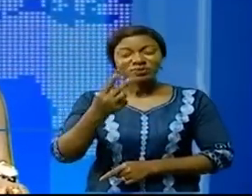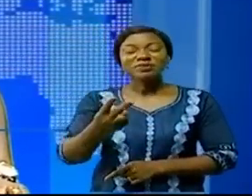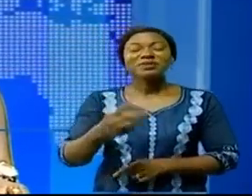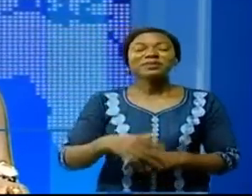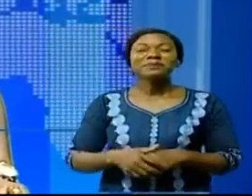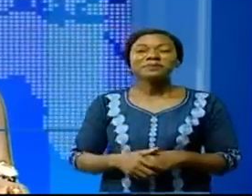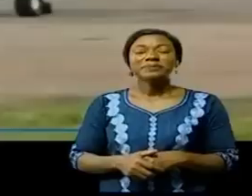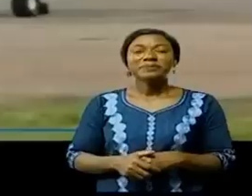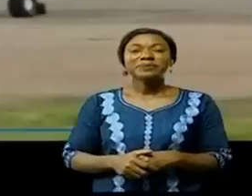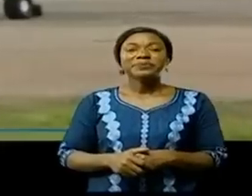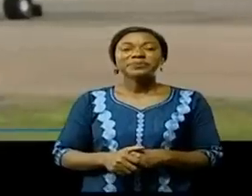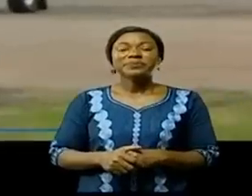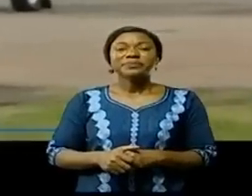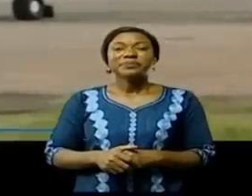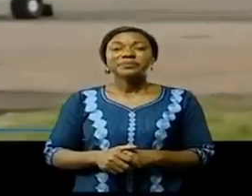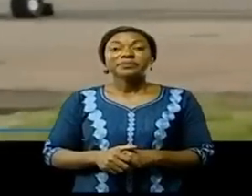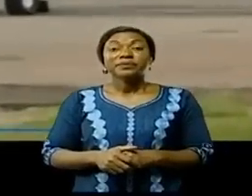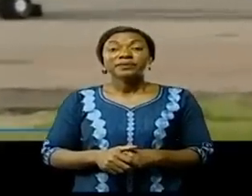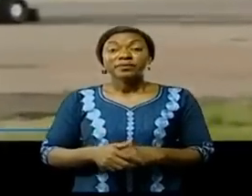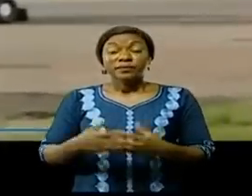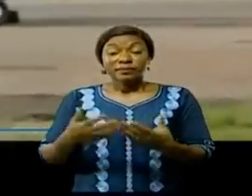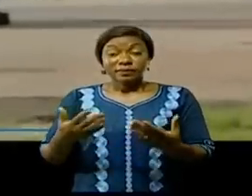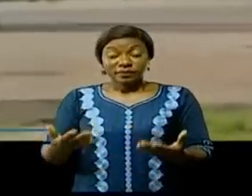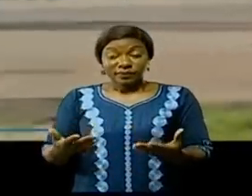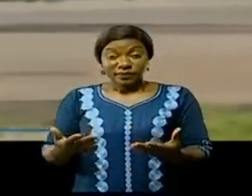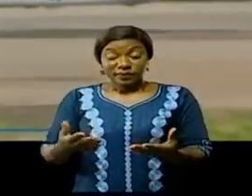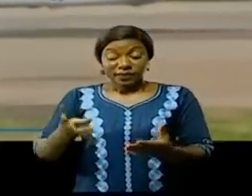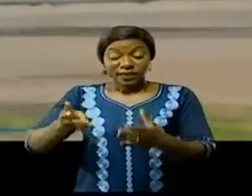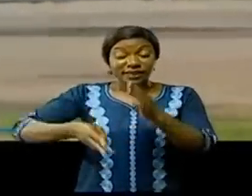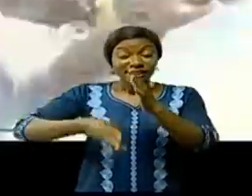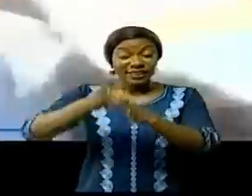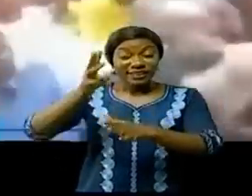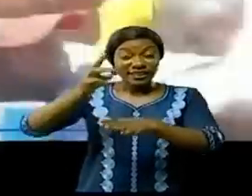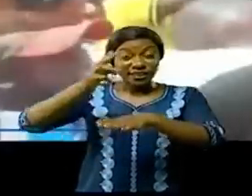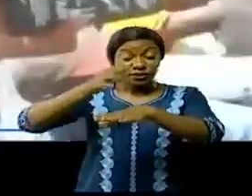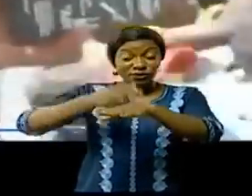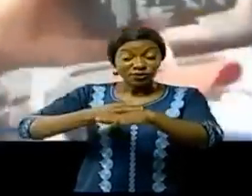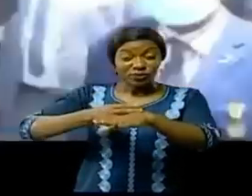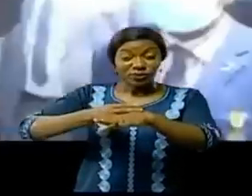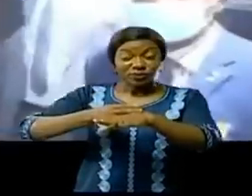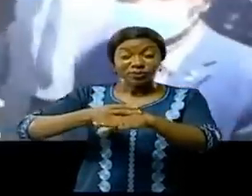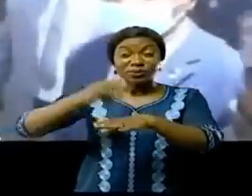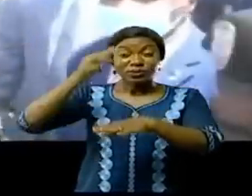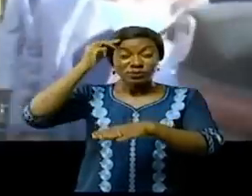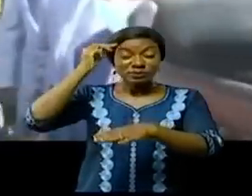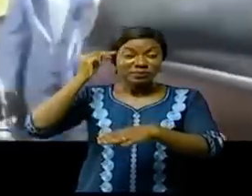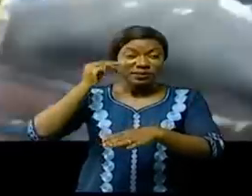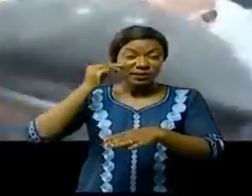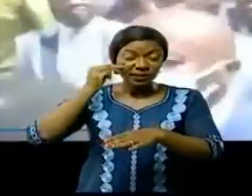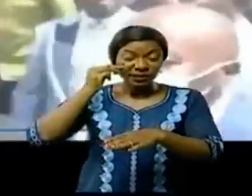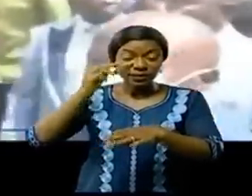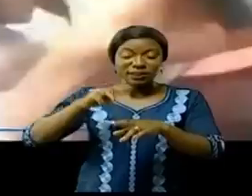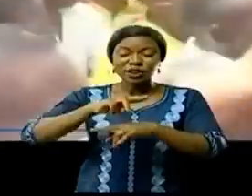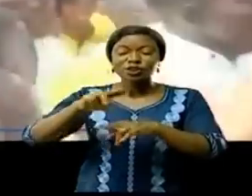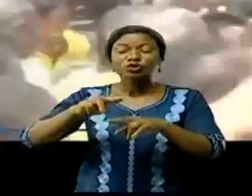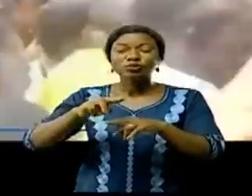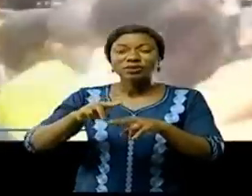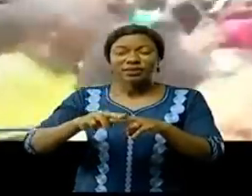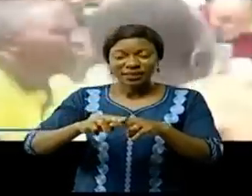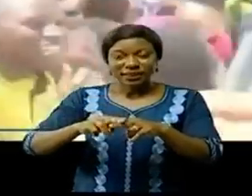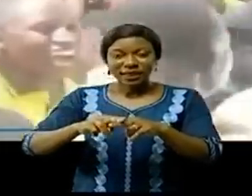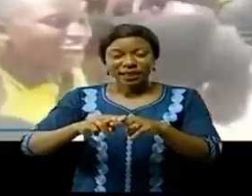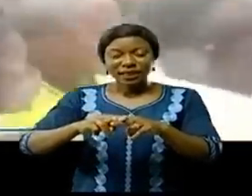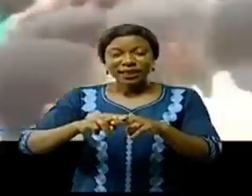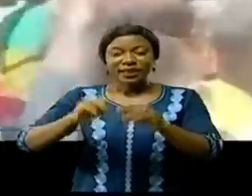Bounia. Aux environs des 13 heures locales, le ministre national de l'enseignement supérieur et universitaire, Excellence Moïndo Zangui,